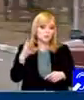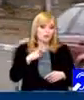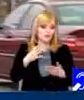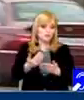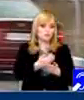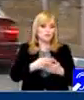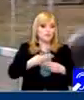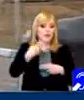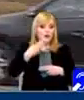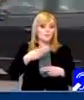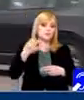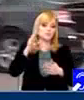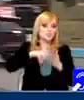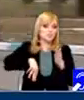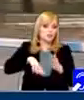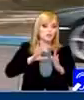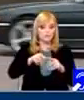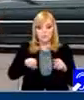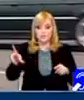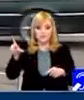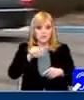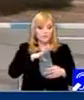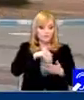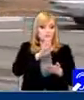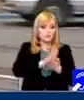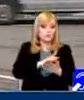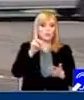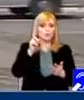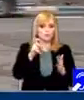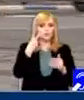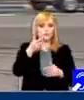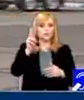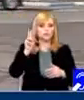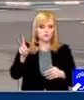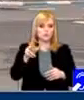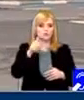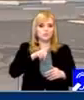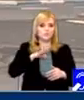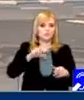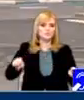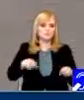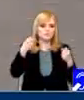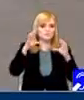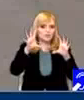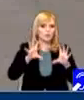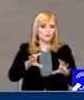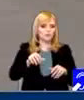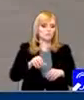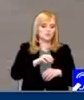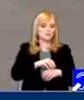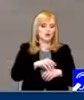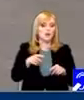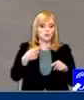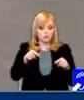fost adunată de vame și din amenzi. Doar într-o săptămână au fost înregistrate 122 de tentative de încălcare a legislației vamale.